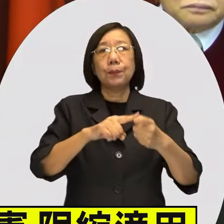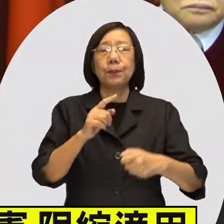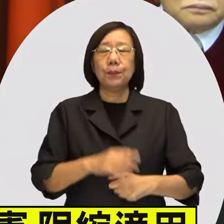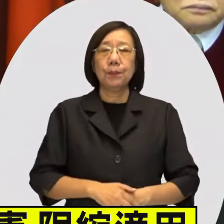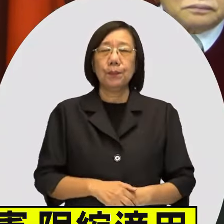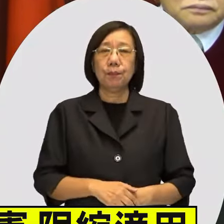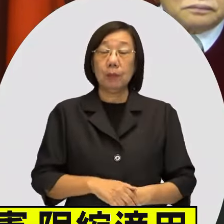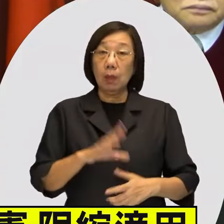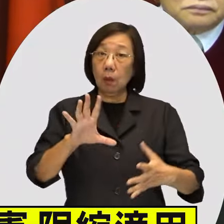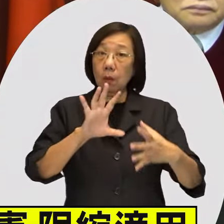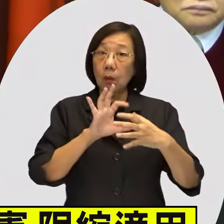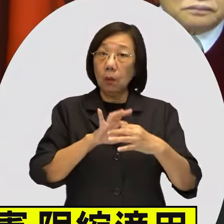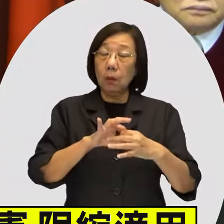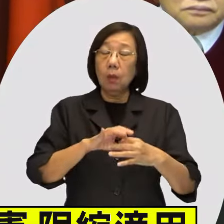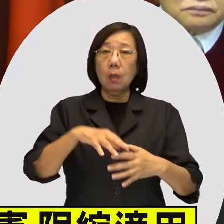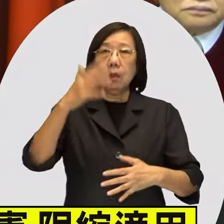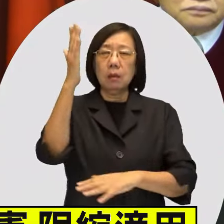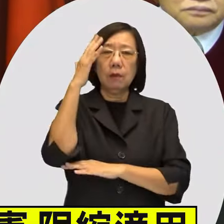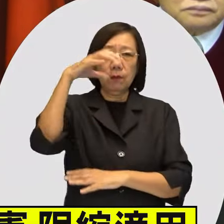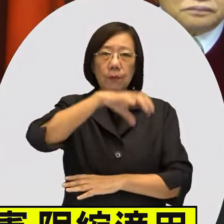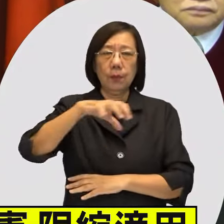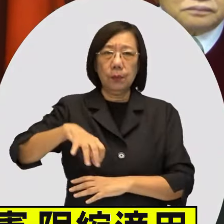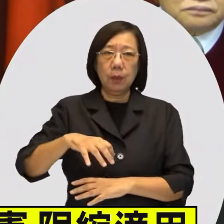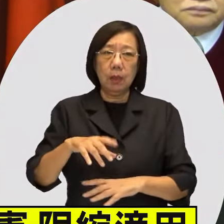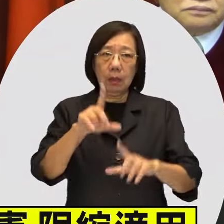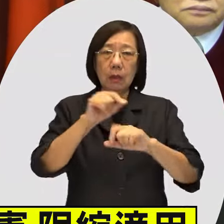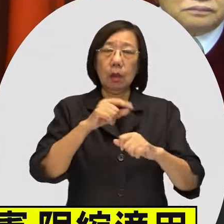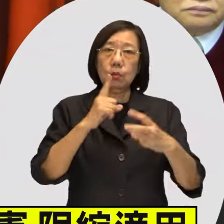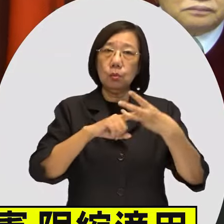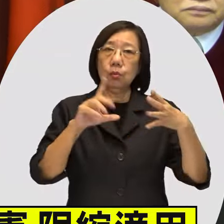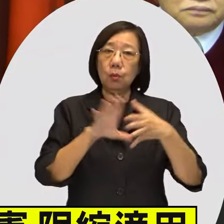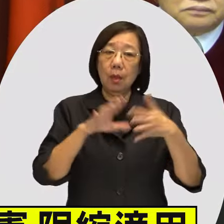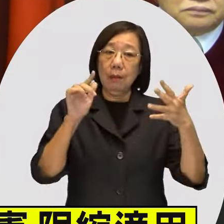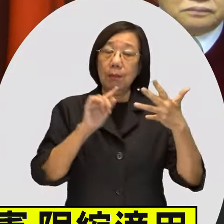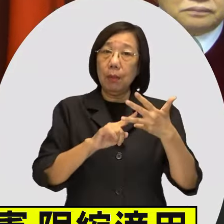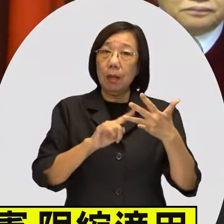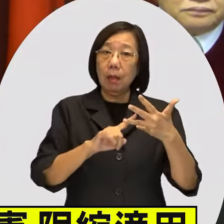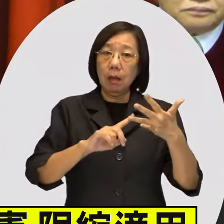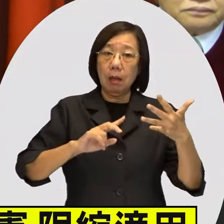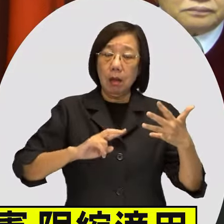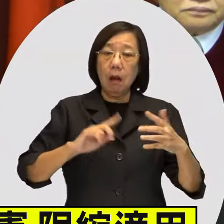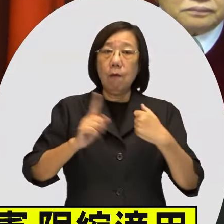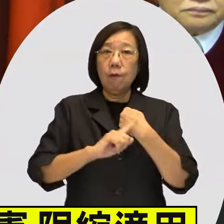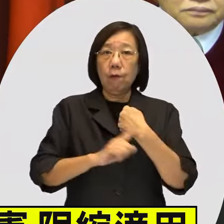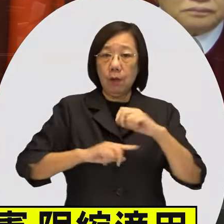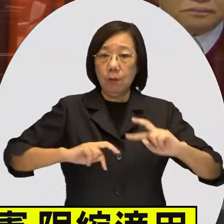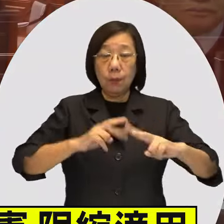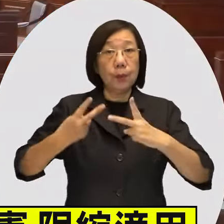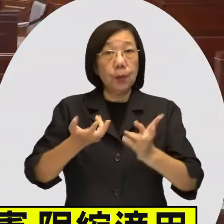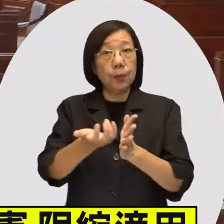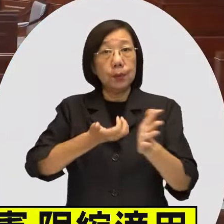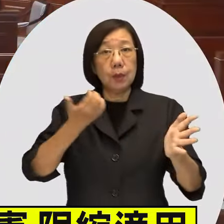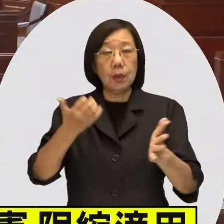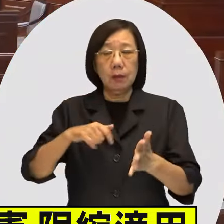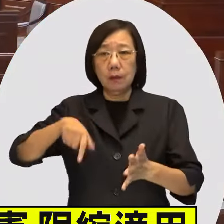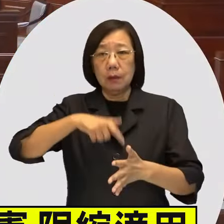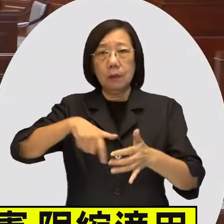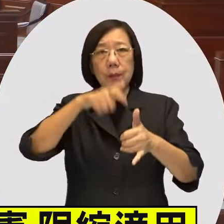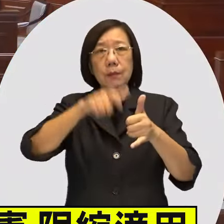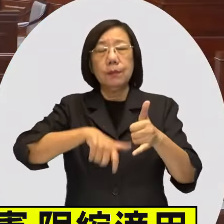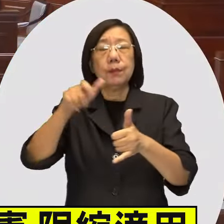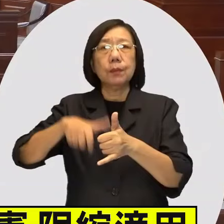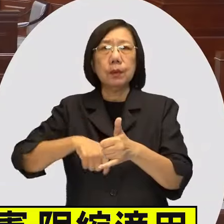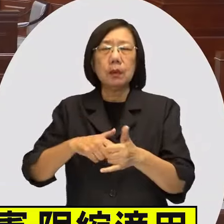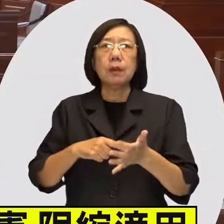与有关机关依本判决主文第八项意旨完成修法前上该申请人之死刑判